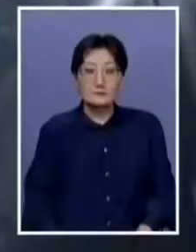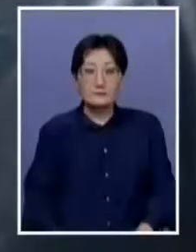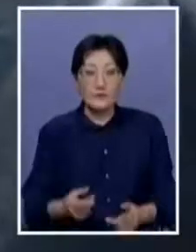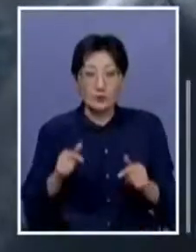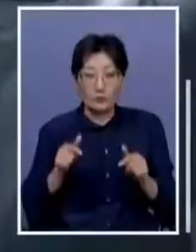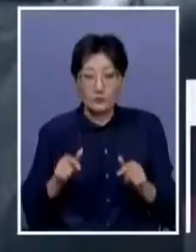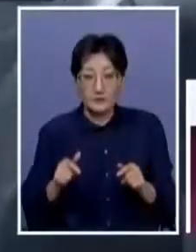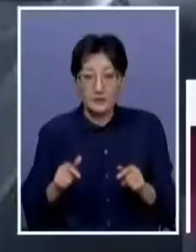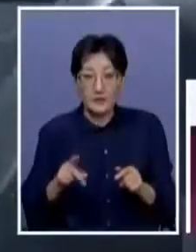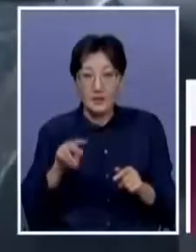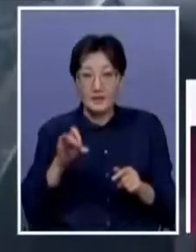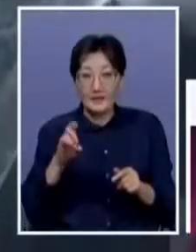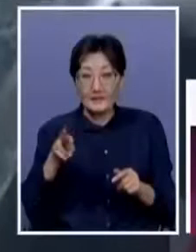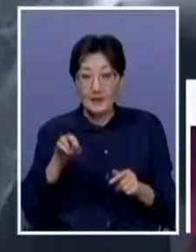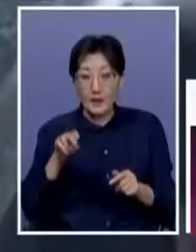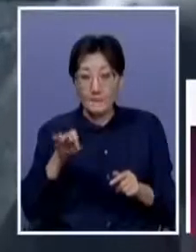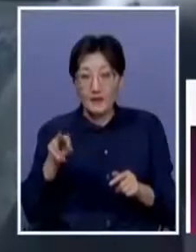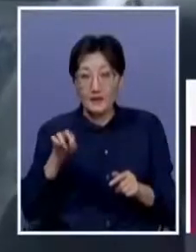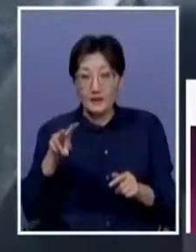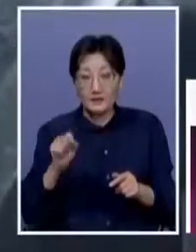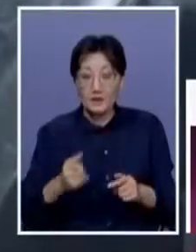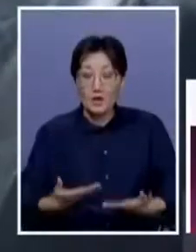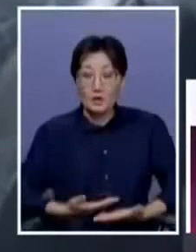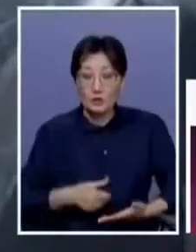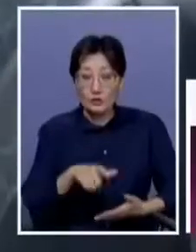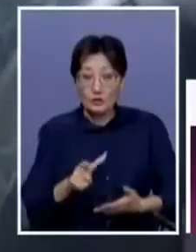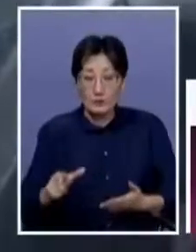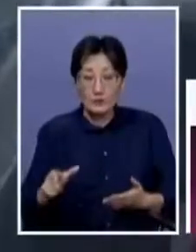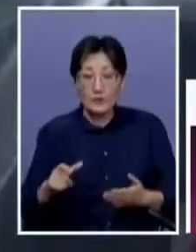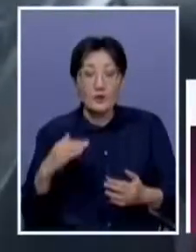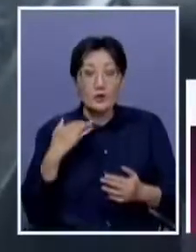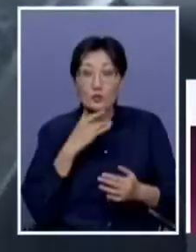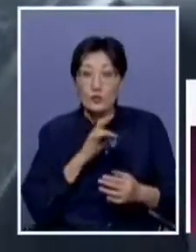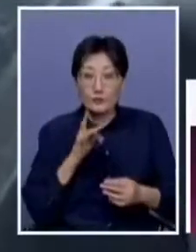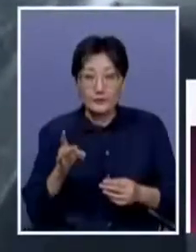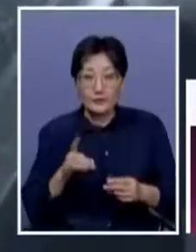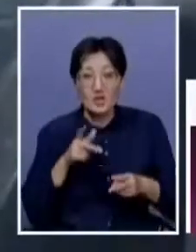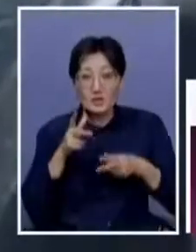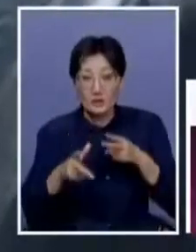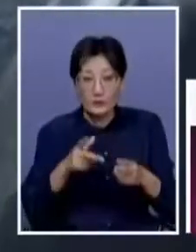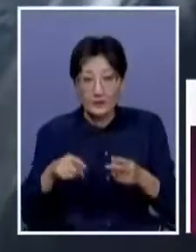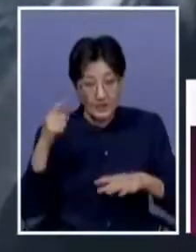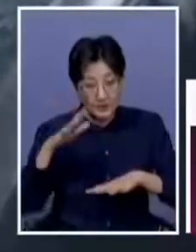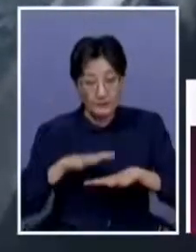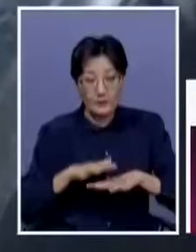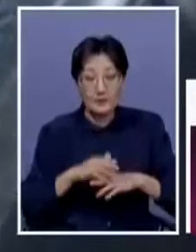Осы Лесная поляның адамдары шығып, қанчыре шығып айтылды, акиматта да айтылады.